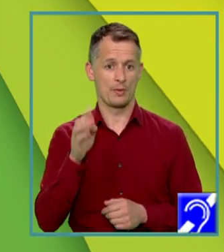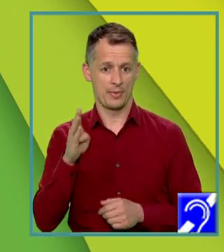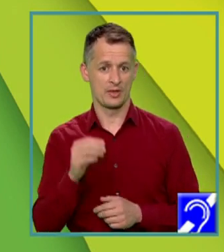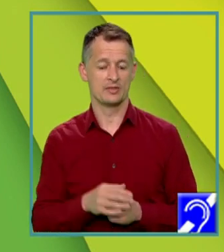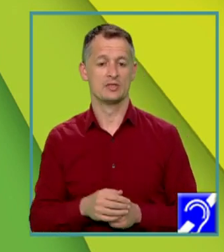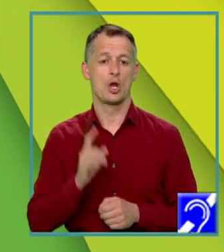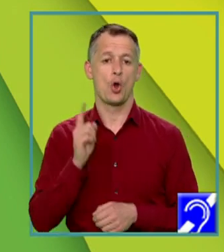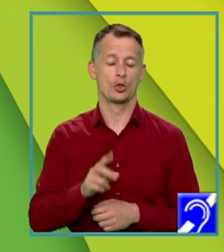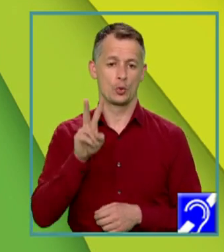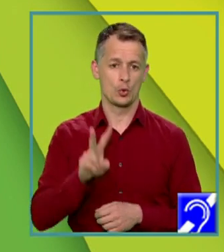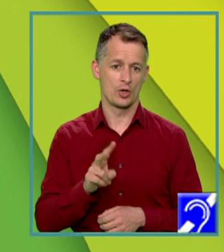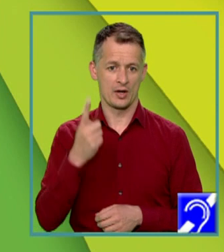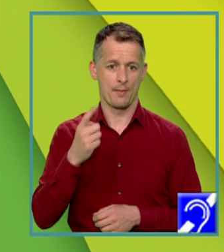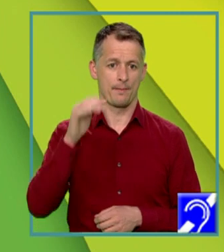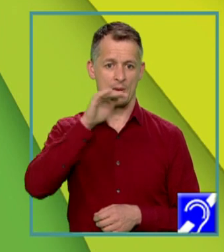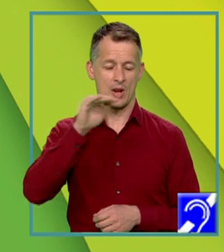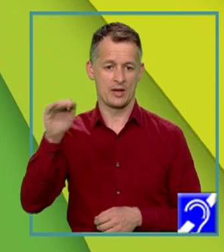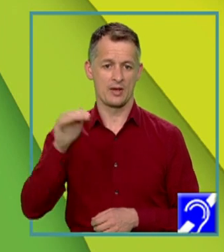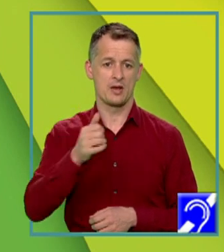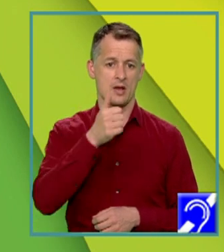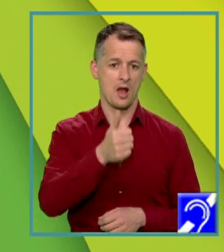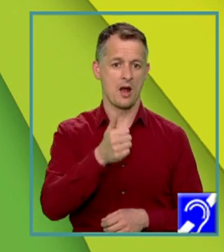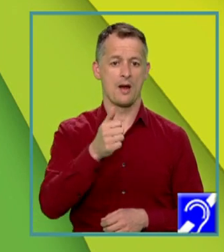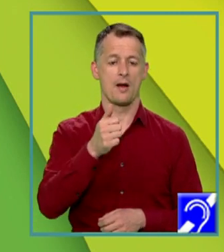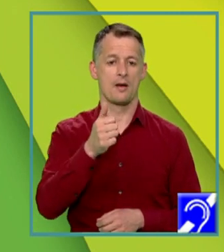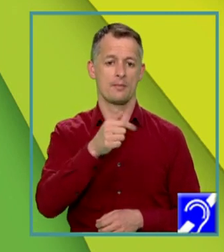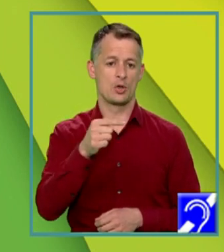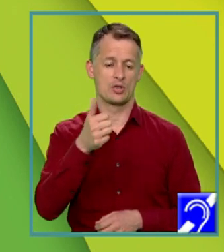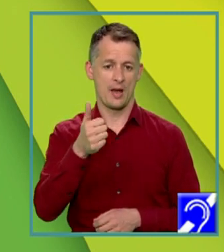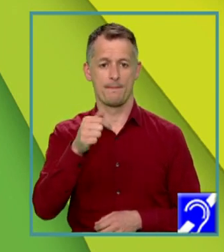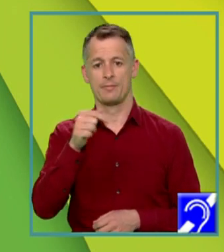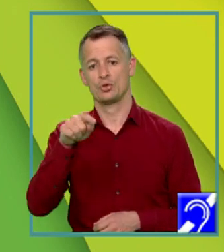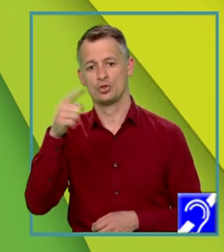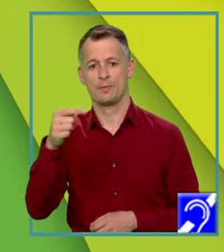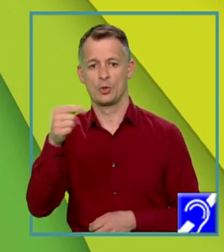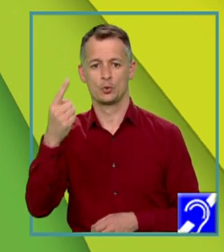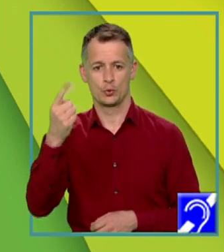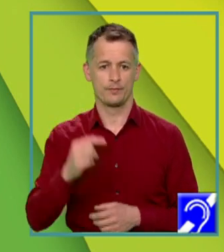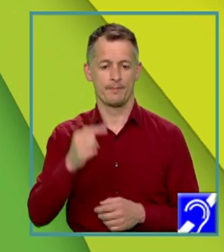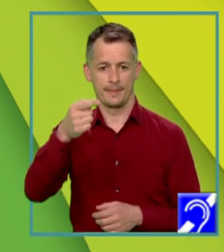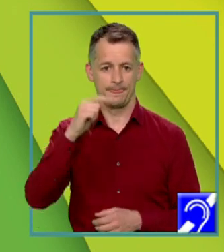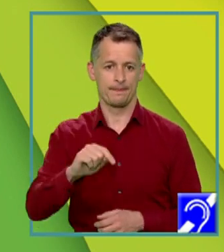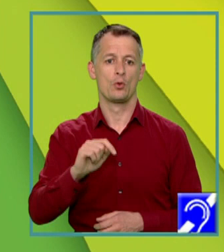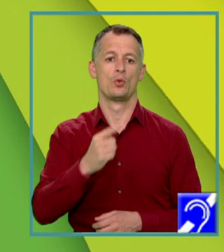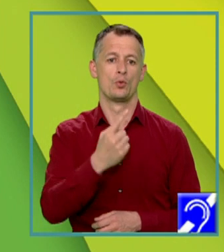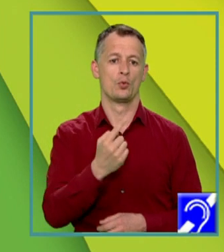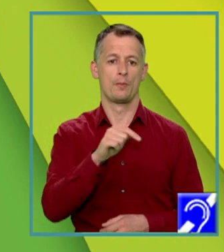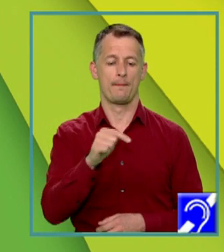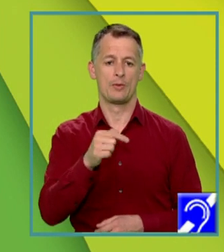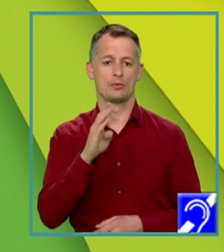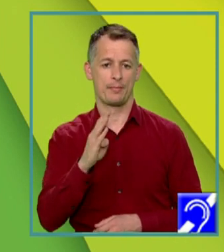pătratică de ordinul doi ce are pe prima linie elementele minus se și minus 1 și pe linia a doua